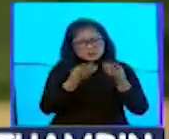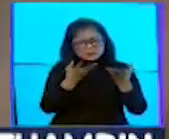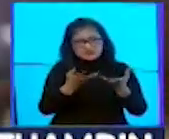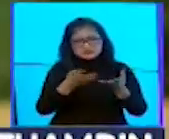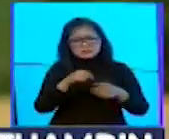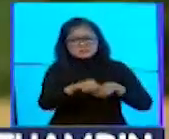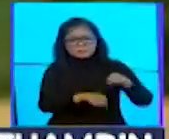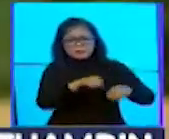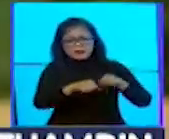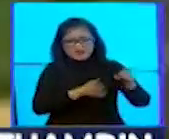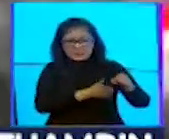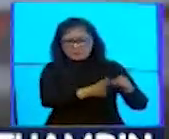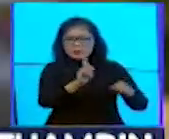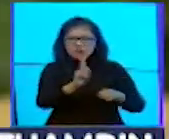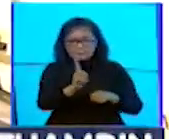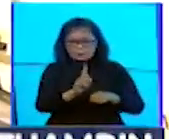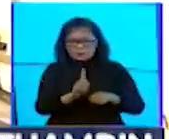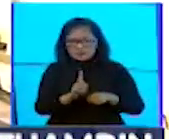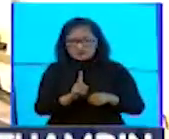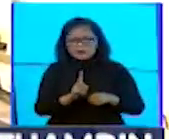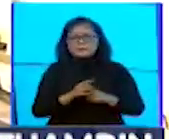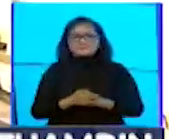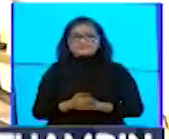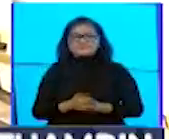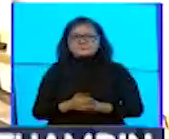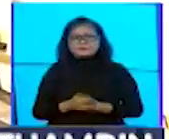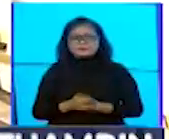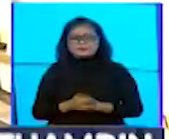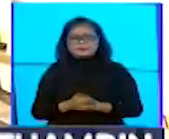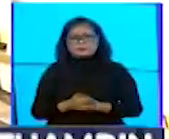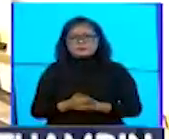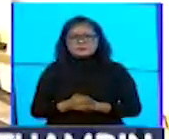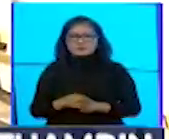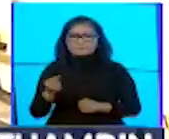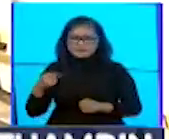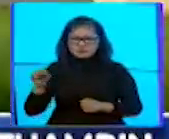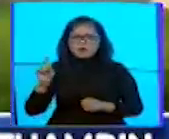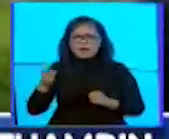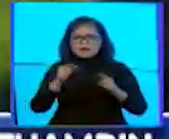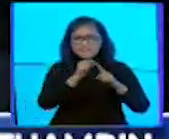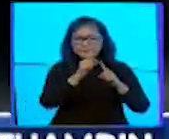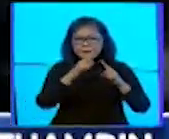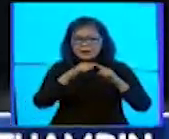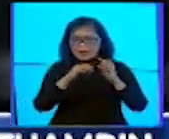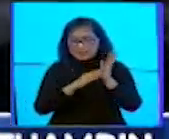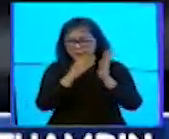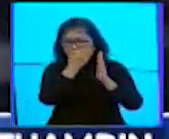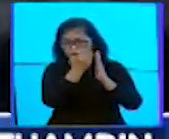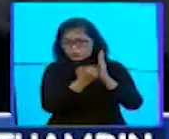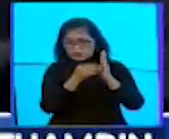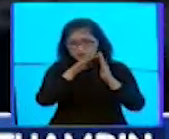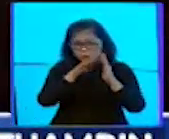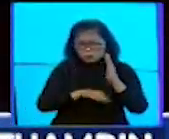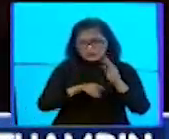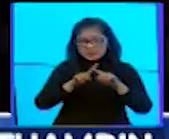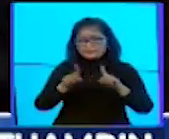sepeda karena masih dalam masa pelarangan. Memang terjadi sejumlah kelonggaran di masa PPKM level 4 ini, namun untuk aktivitas yang dinilai